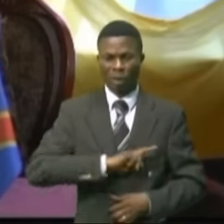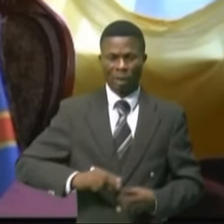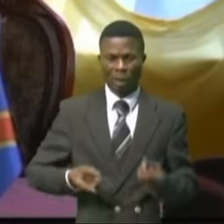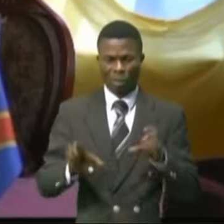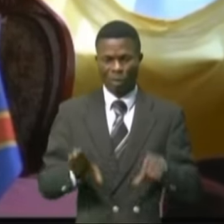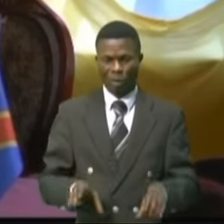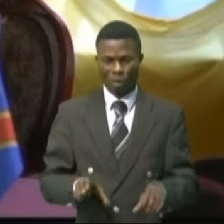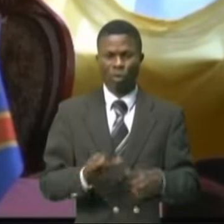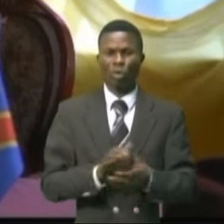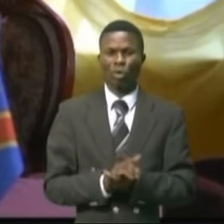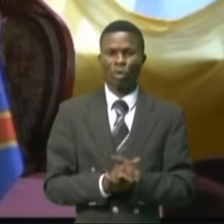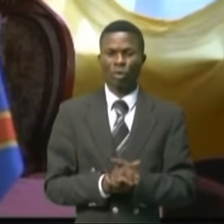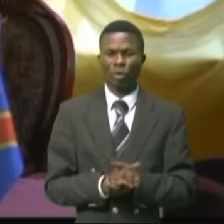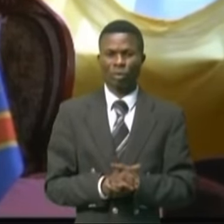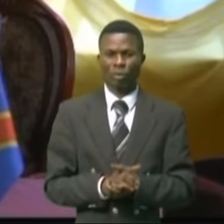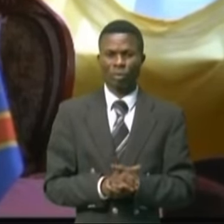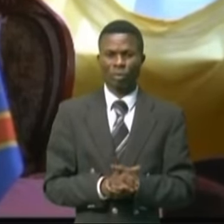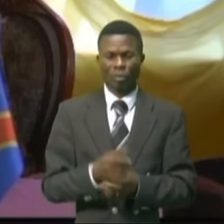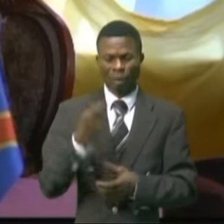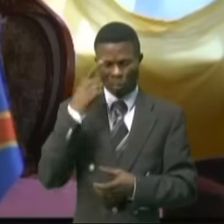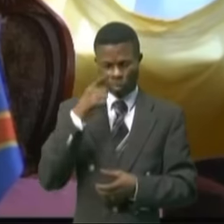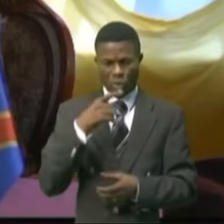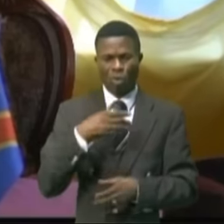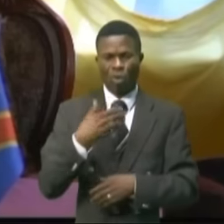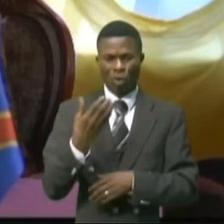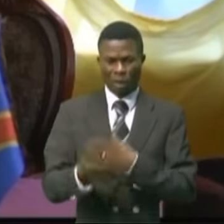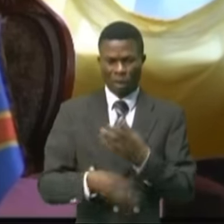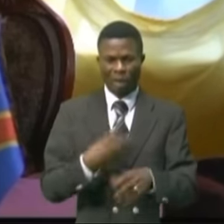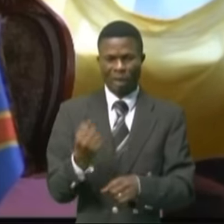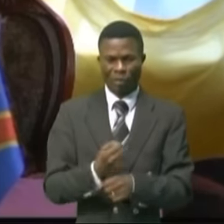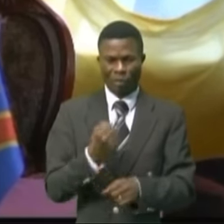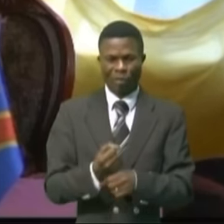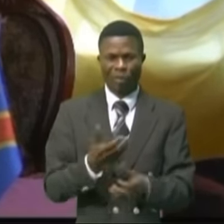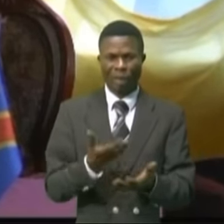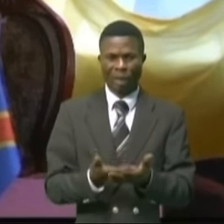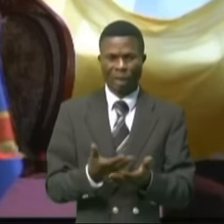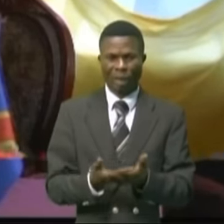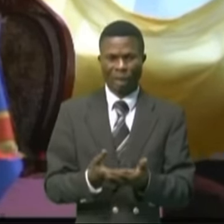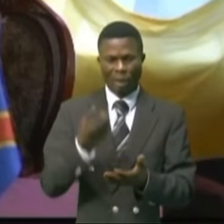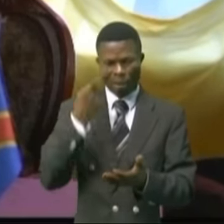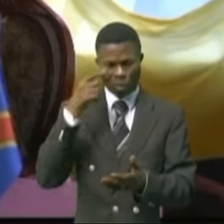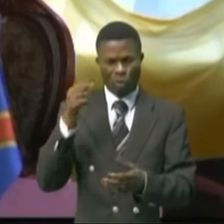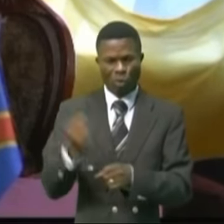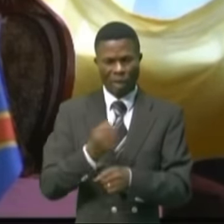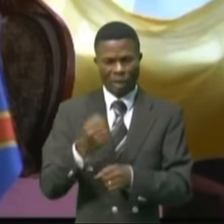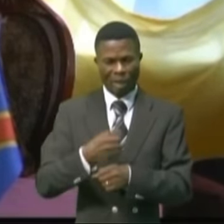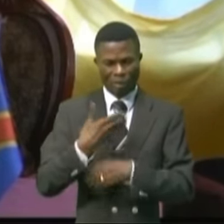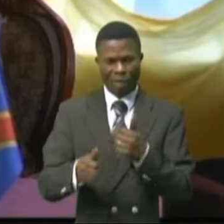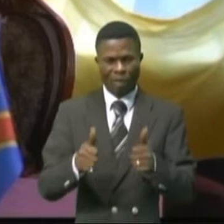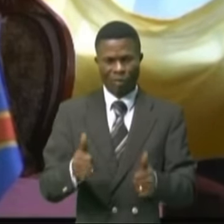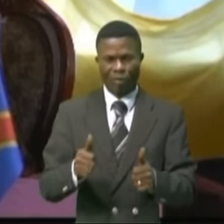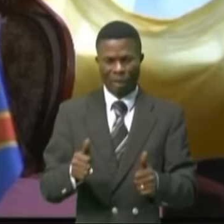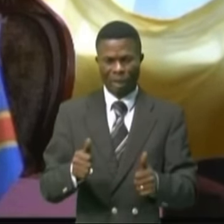deputy, and all the generals and officers here.